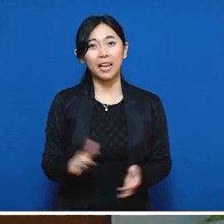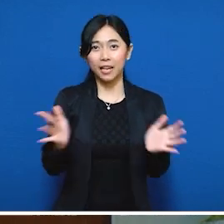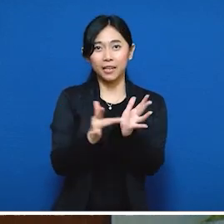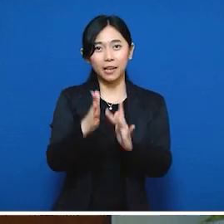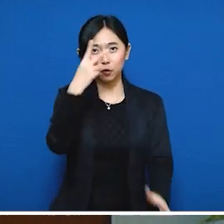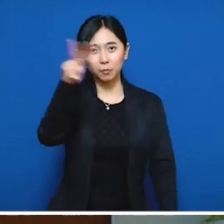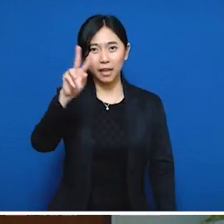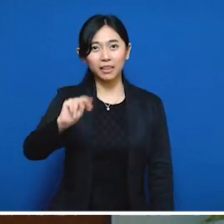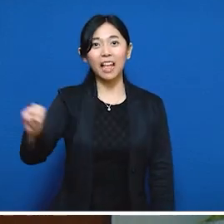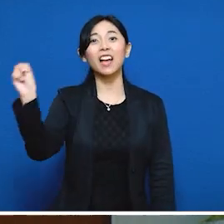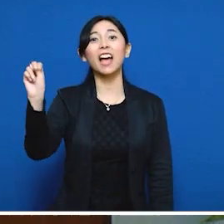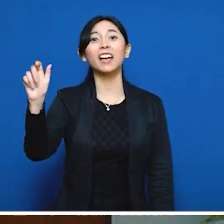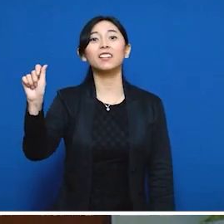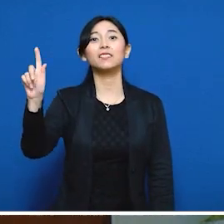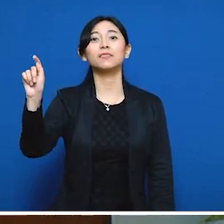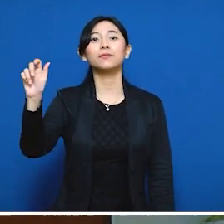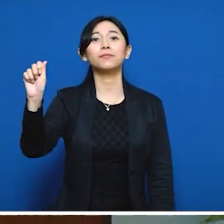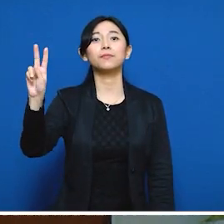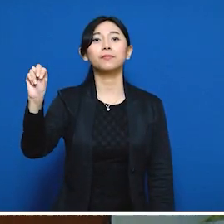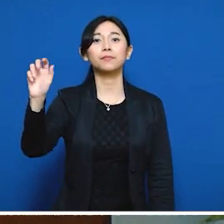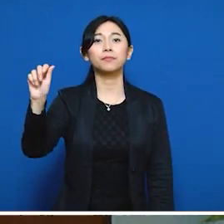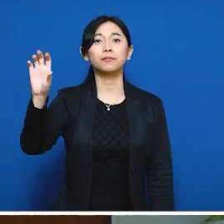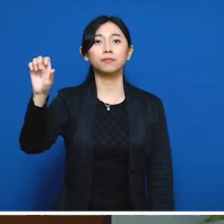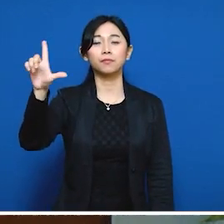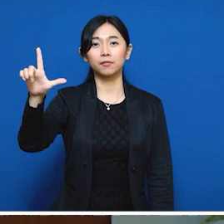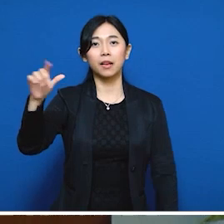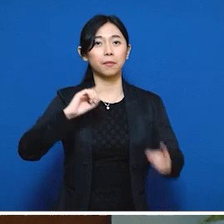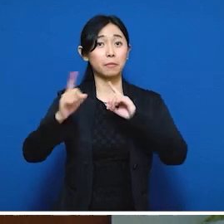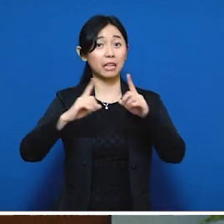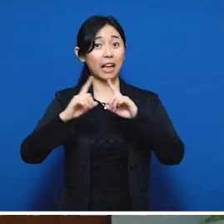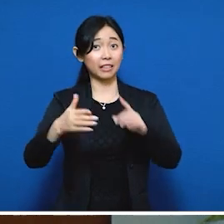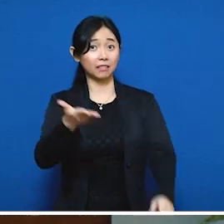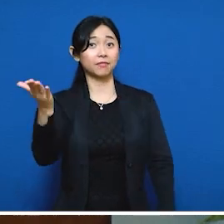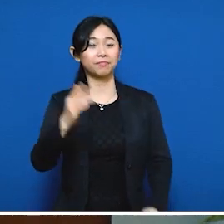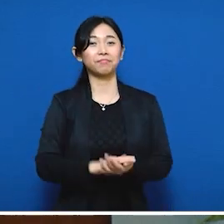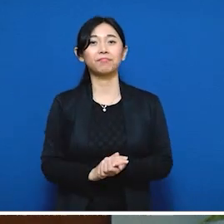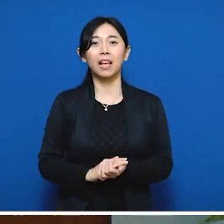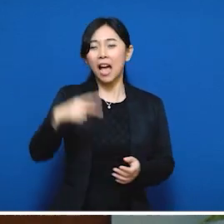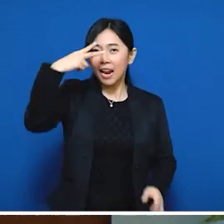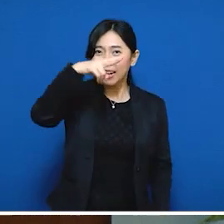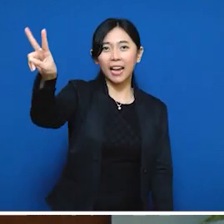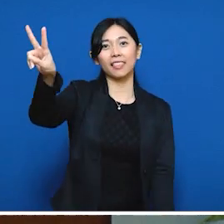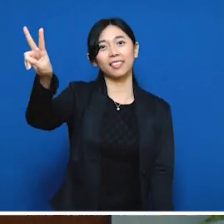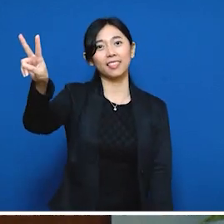Yesus melihat Nathanael datang kepadanya, lalu berkata tentang dia, "Lihat, inilah